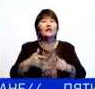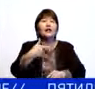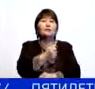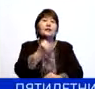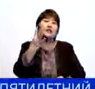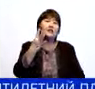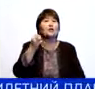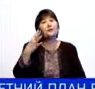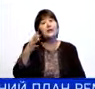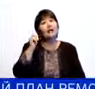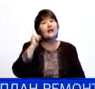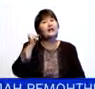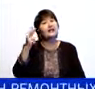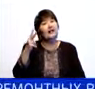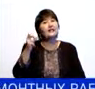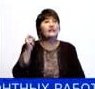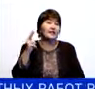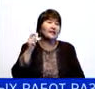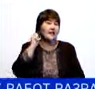14 15 летних 13 12 летних